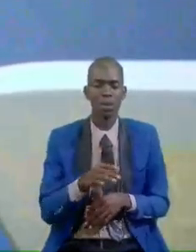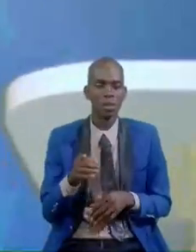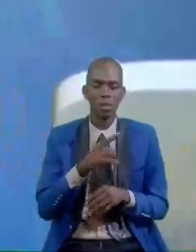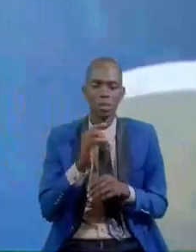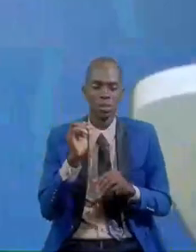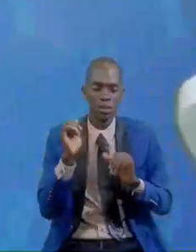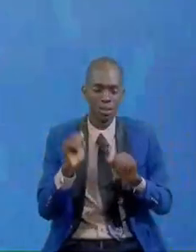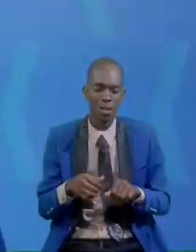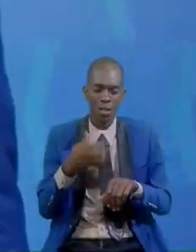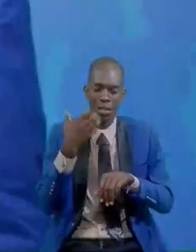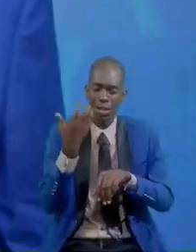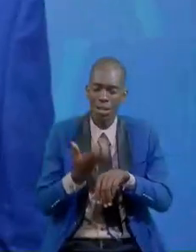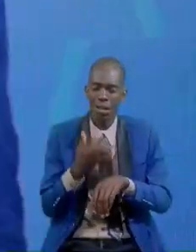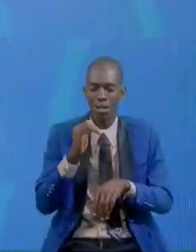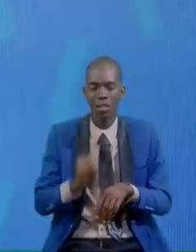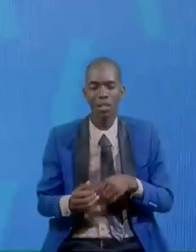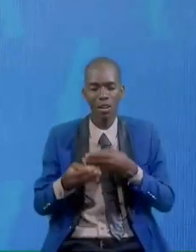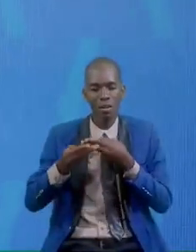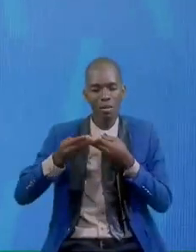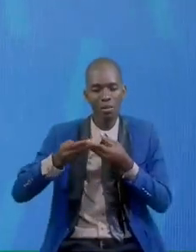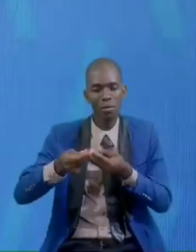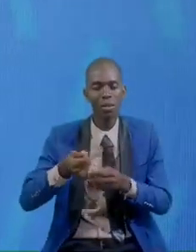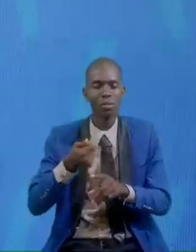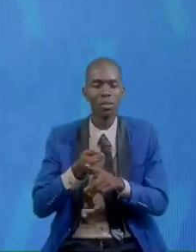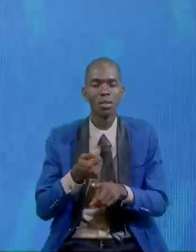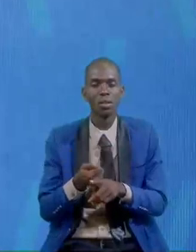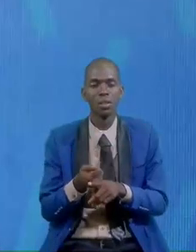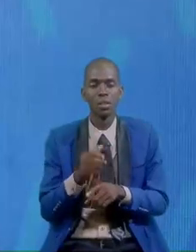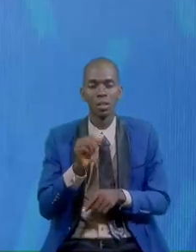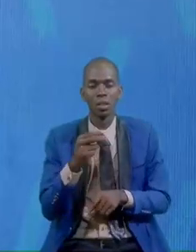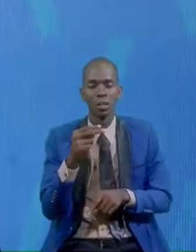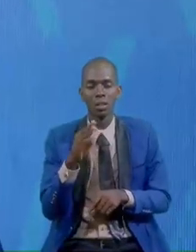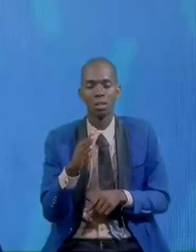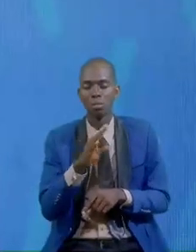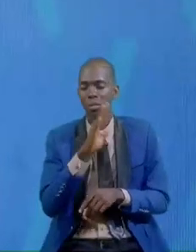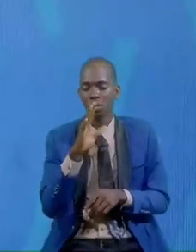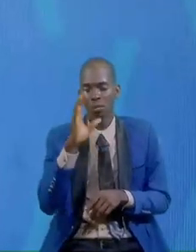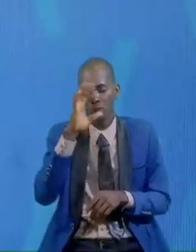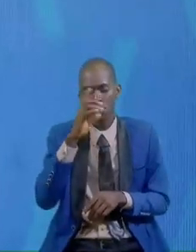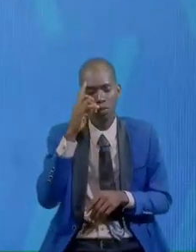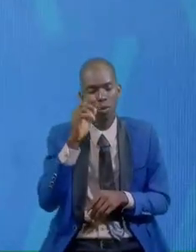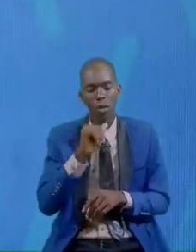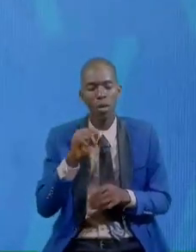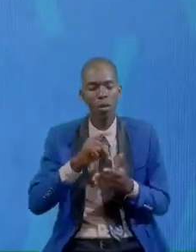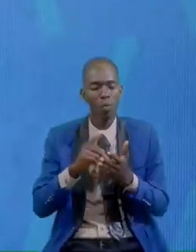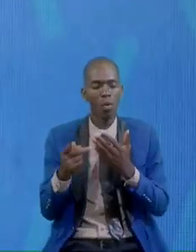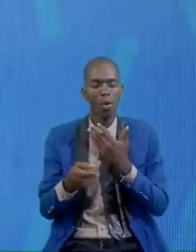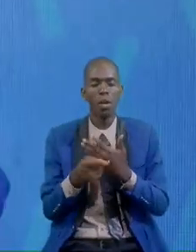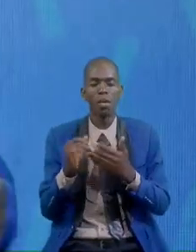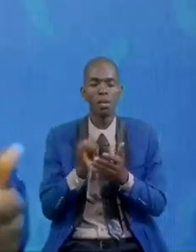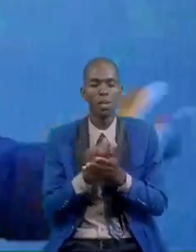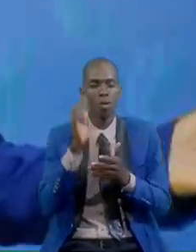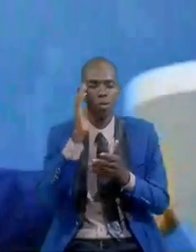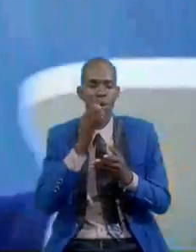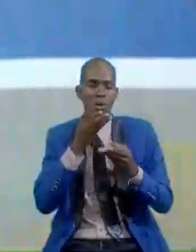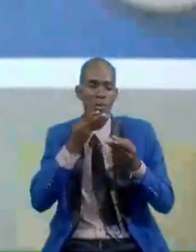les gens arrivaient à se nourrir, il n'a pas cherché ou mis en place un programme pour